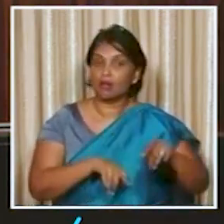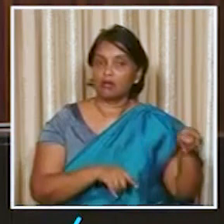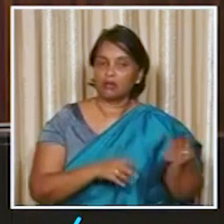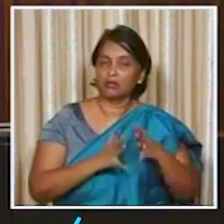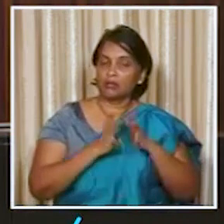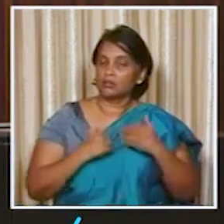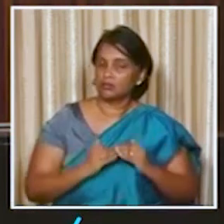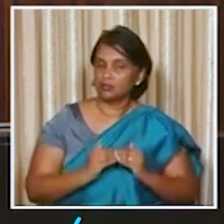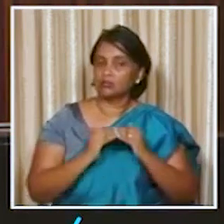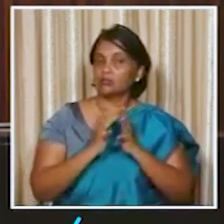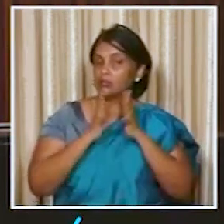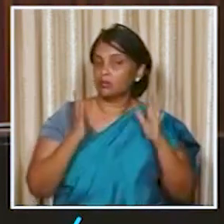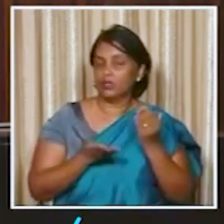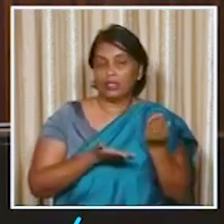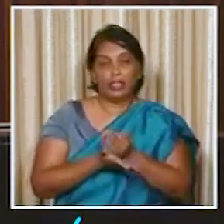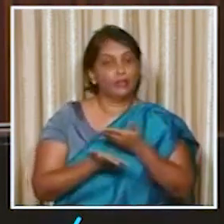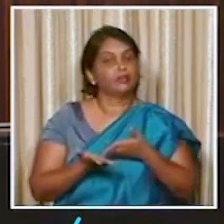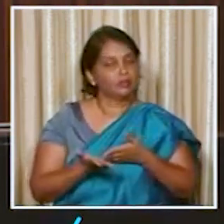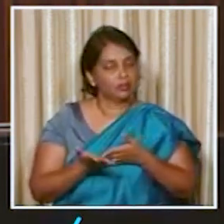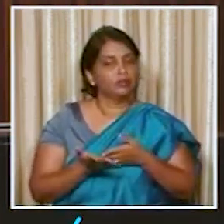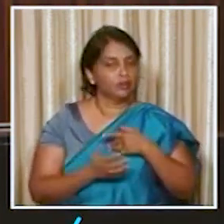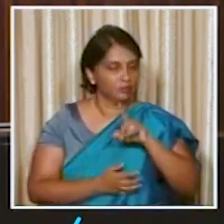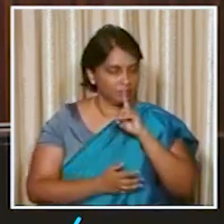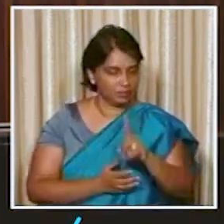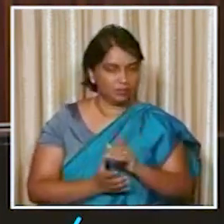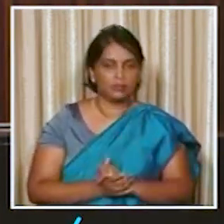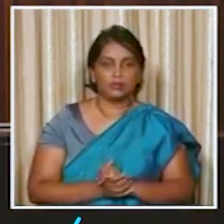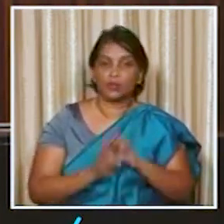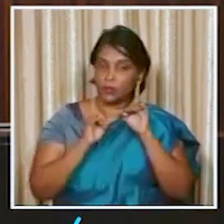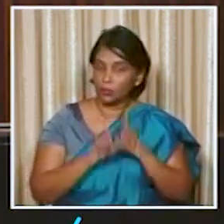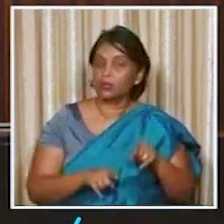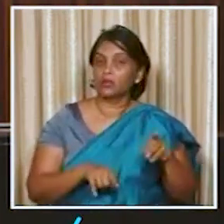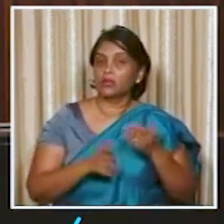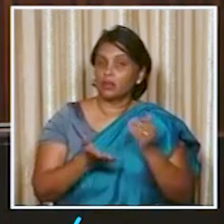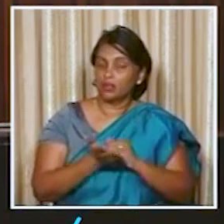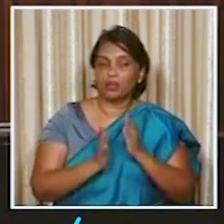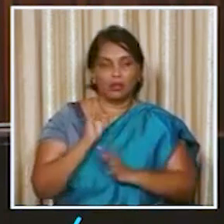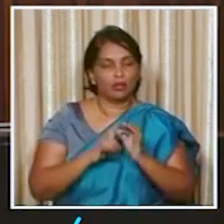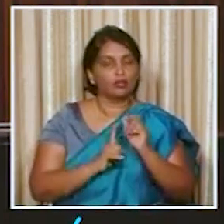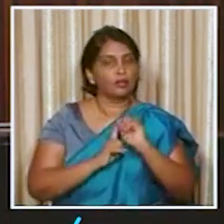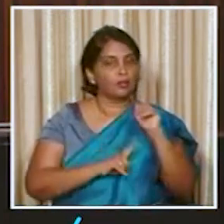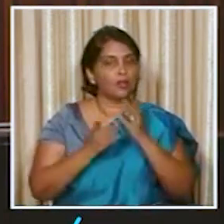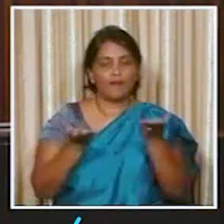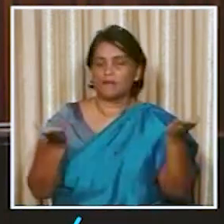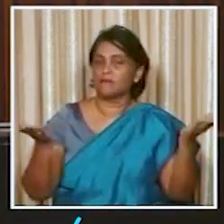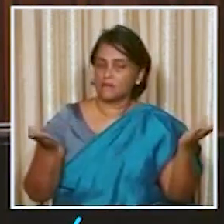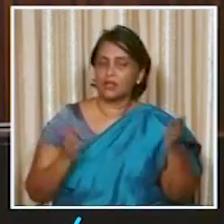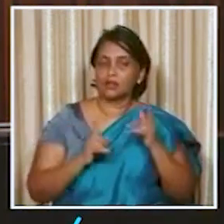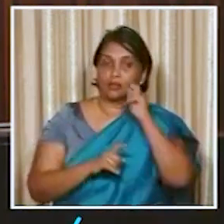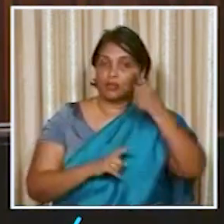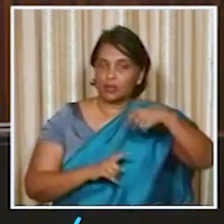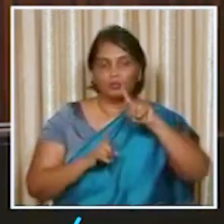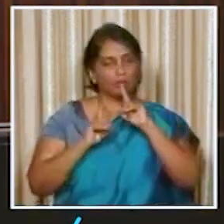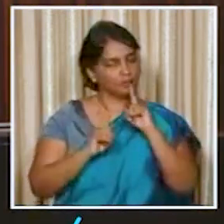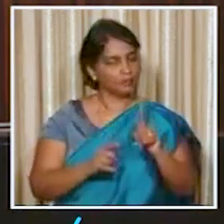මම ගොඩනගා ඇති විශාල ධනස්කන්ධය බව ප්‍රකාශ කරමි. එසේ මෙවැනි තවත් මන්ත්‍රීවරුන්ගෙන් පාර්ලිමේන්තුවේ ඇති බව ජනතාවට